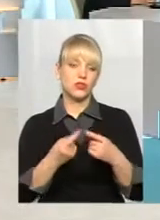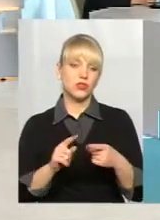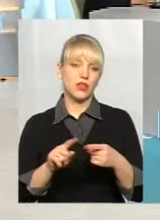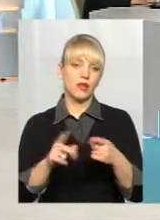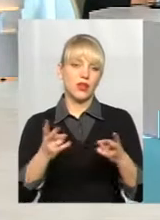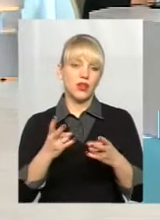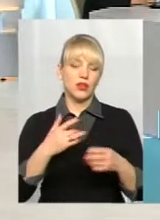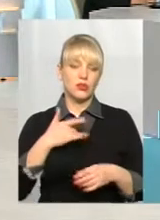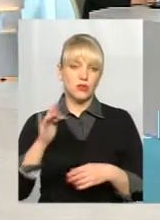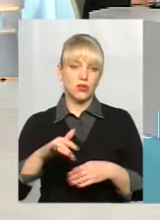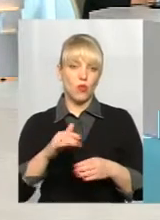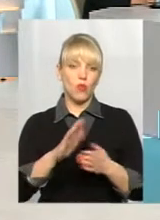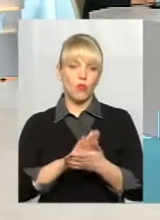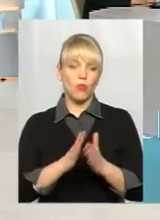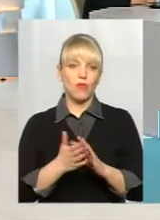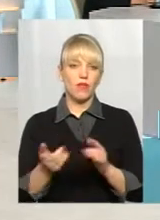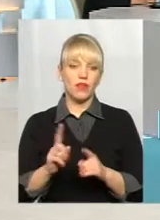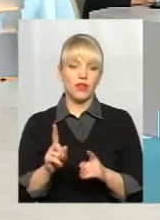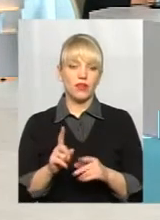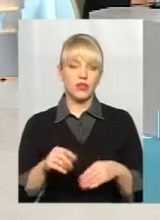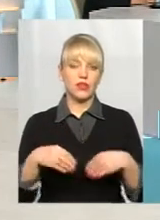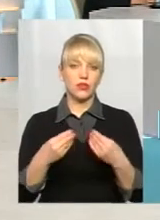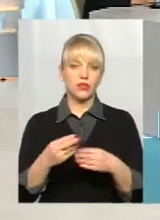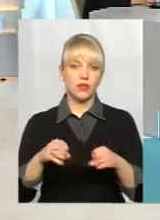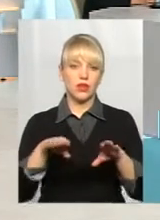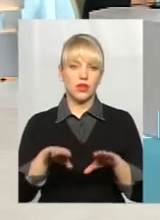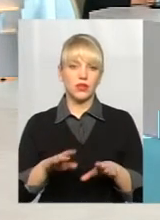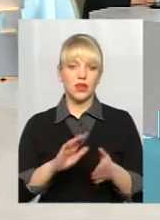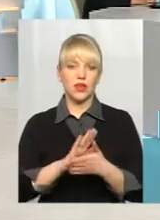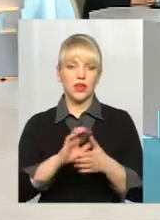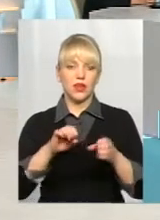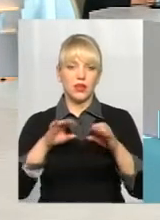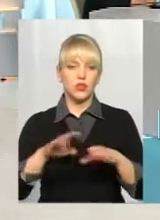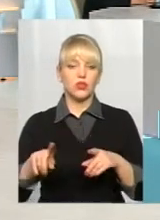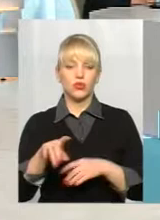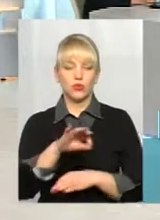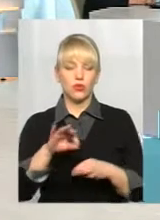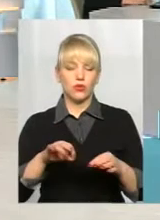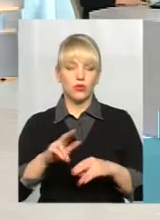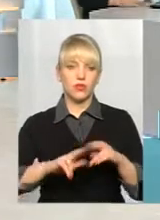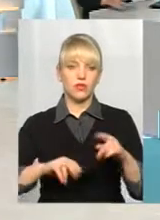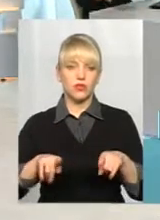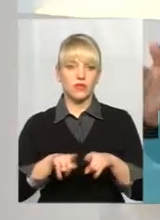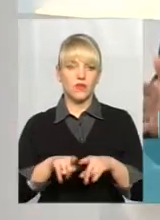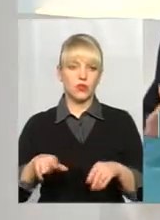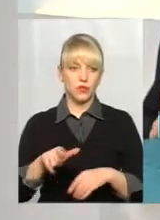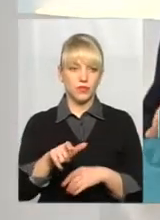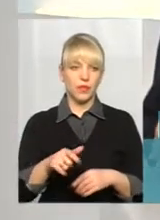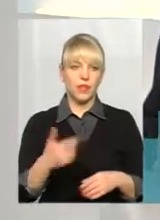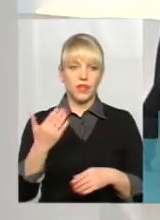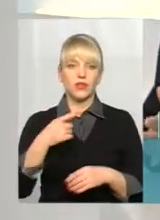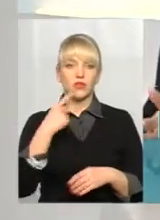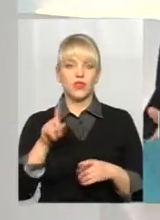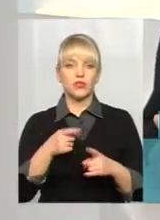жорсткі умови, які тягнуть до прийняття рішення щодо проєктування будівництва такого об'єкту. Ви вже зазначили, що це дуже